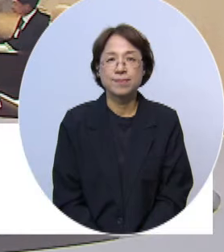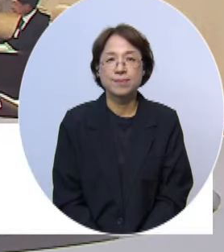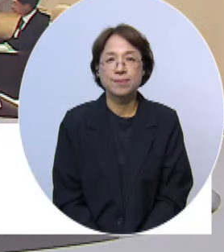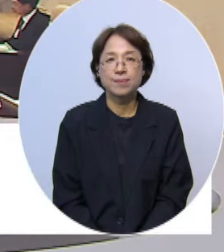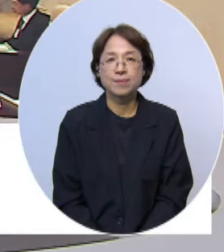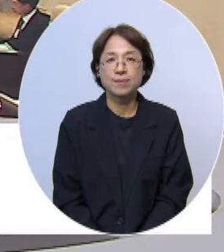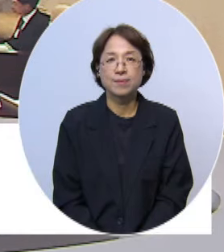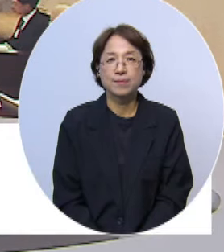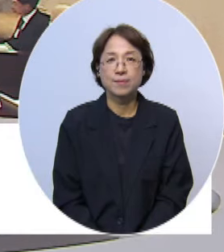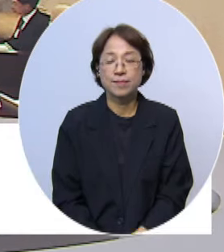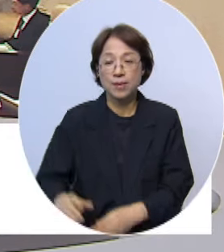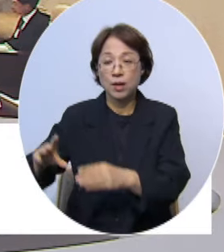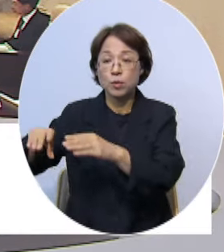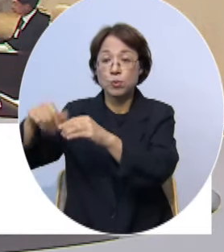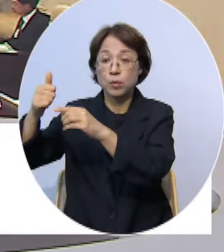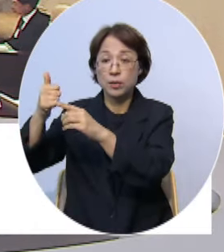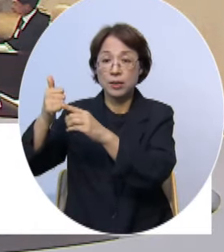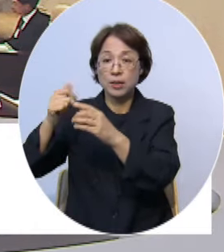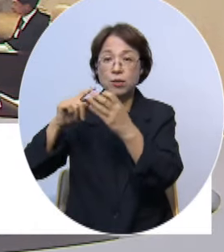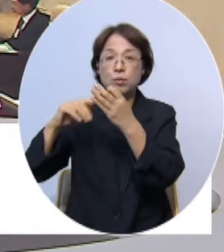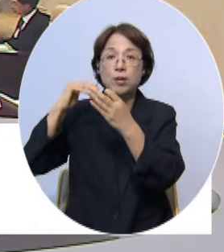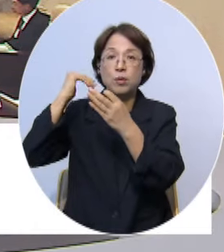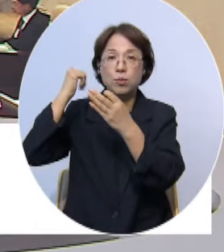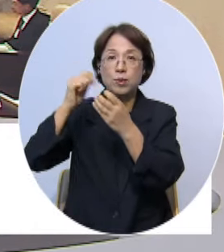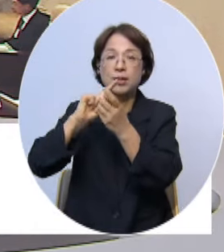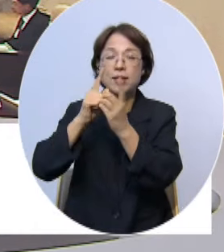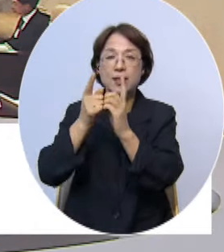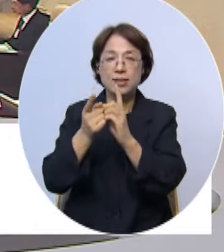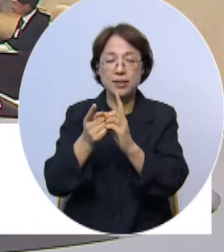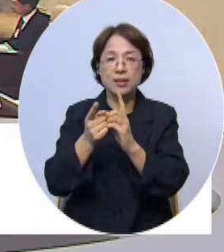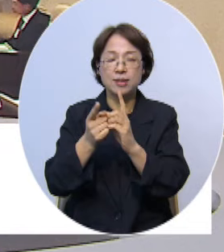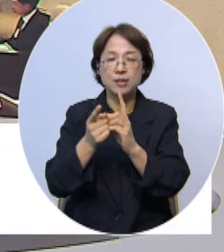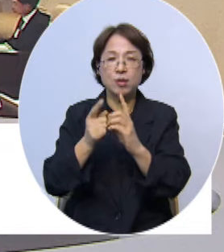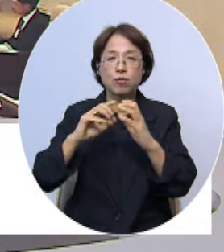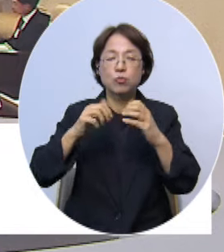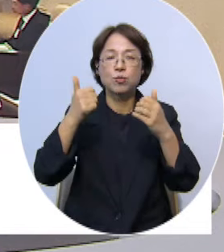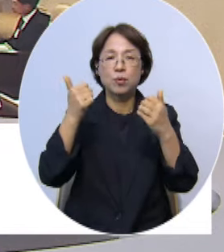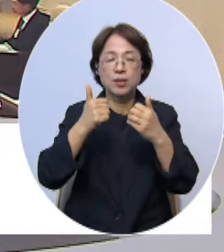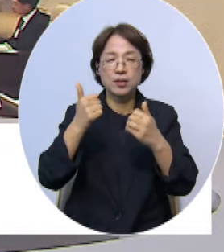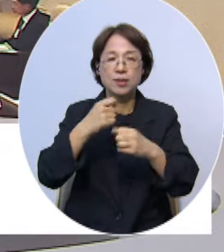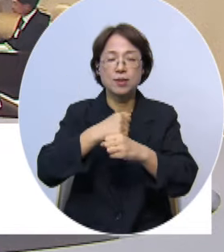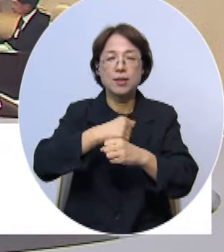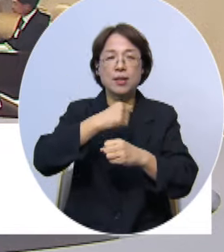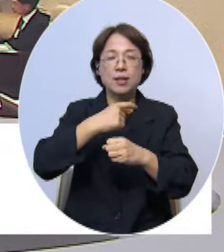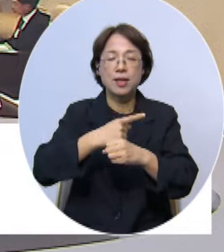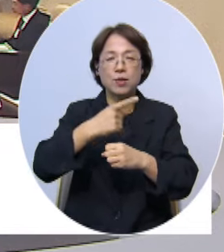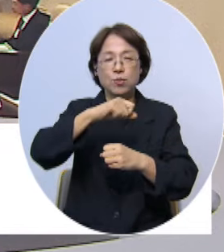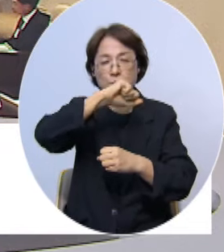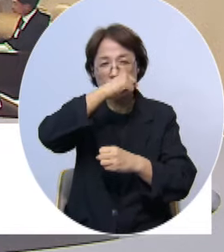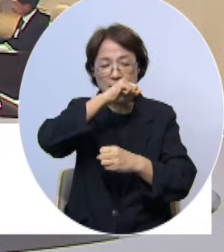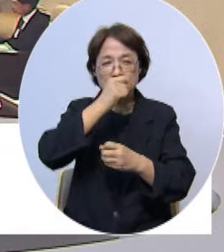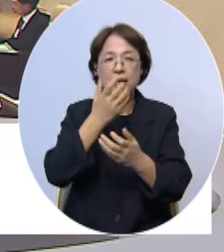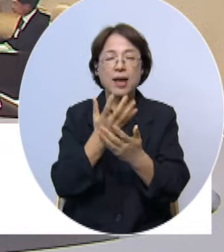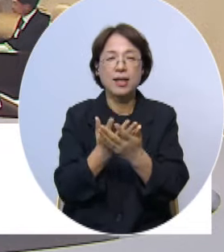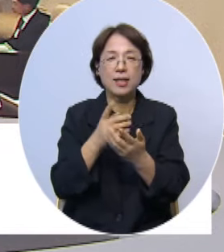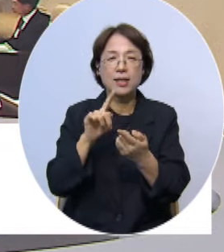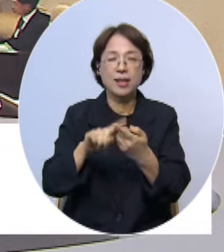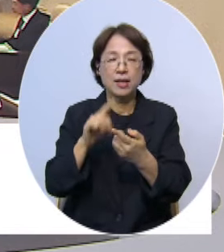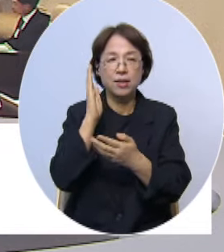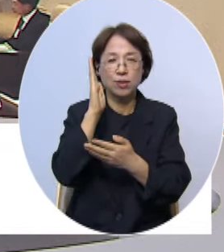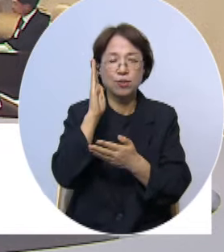첫 소식입니다 한덕수 국무 총의가 윤성열 대통령을 대신해서 국회에서 내년도 예산안에 대한 시정 연설을